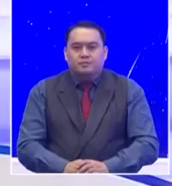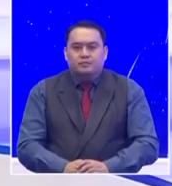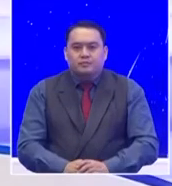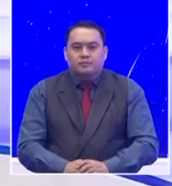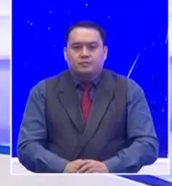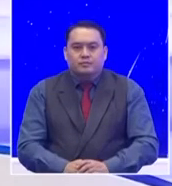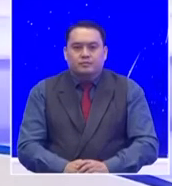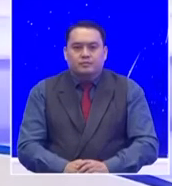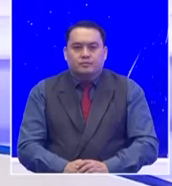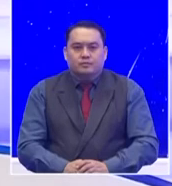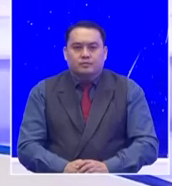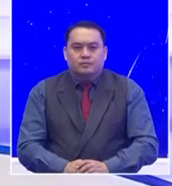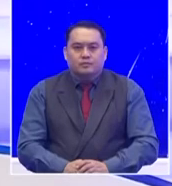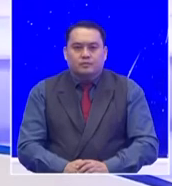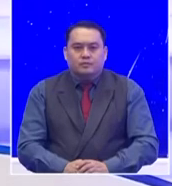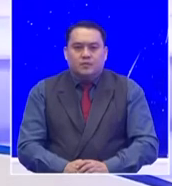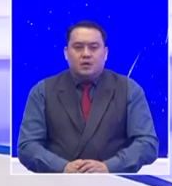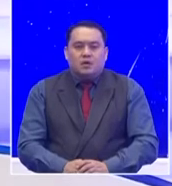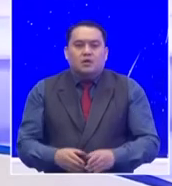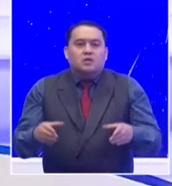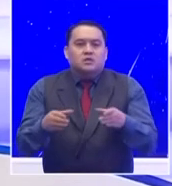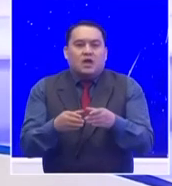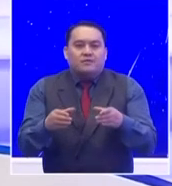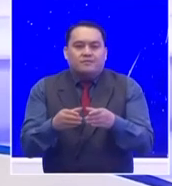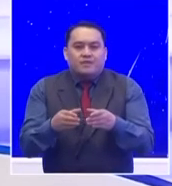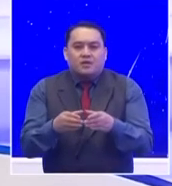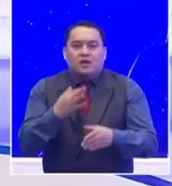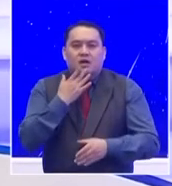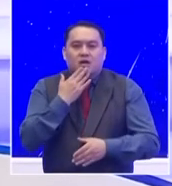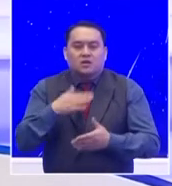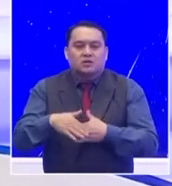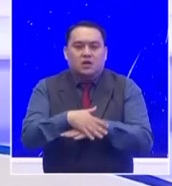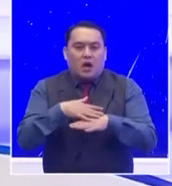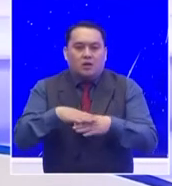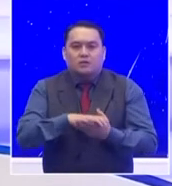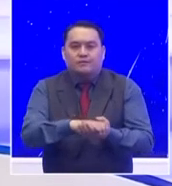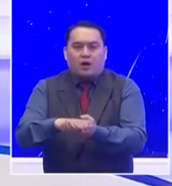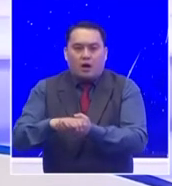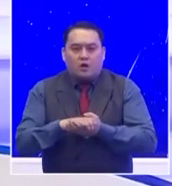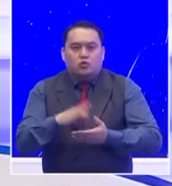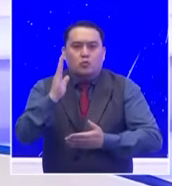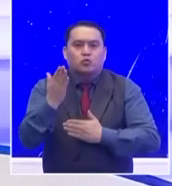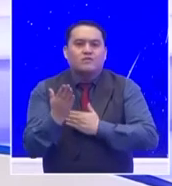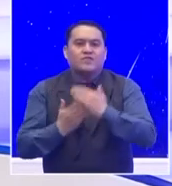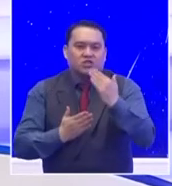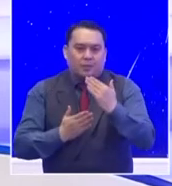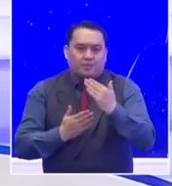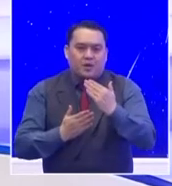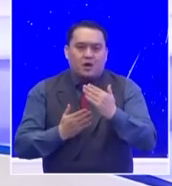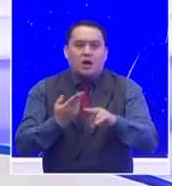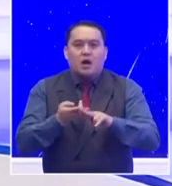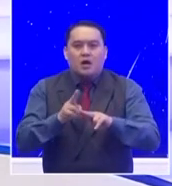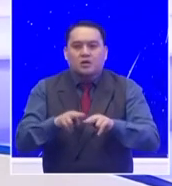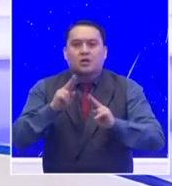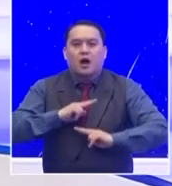Мост между народом и государством. Статус Советов общественного согласия при Ассамблее народа Казахстана станет выше. Отныне данный орган